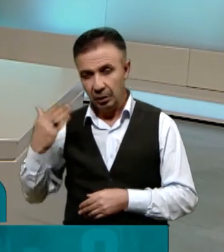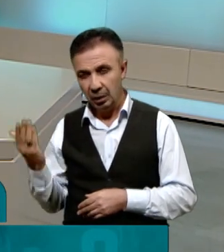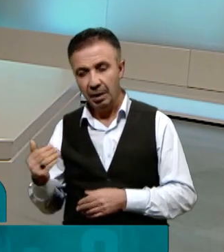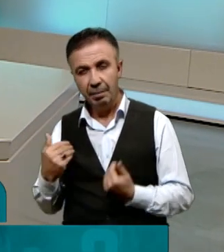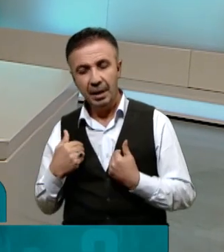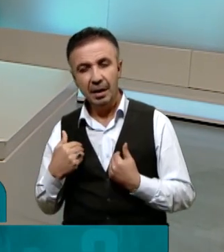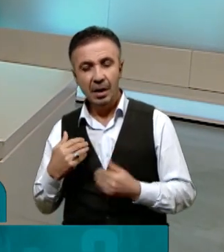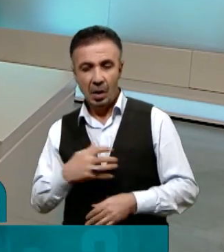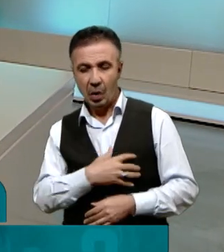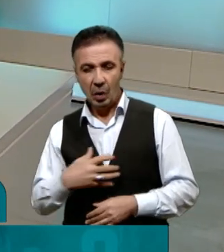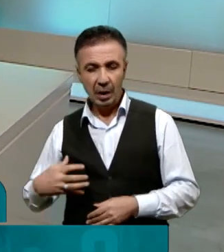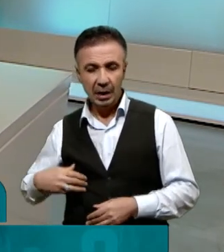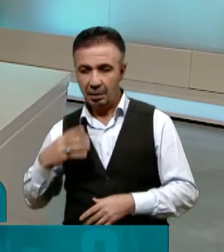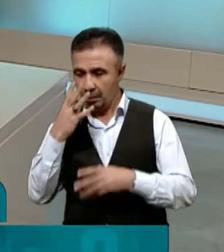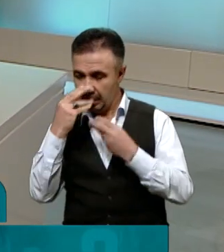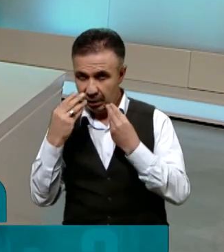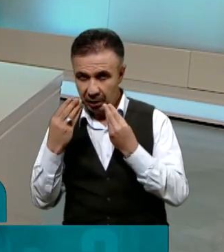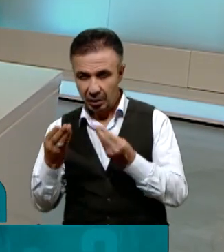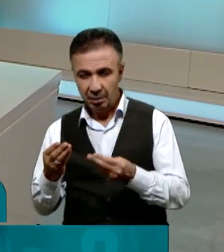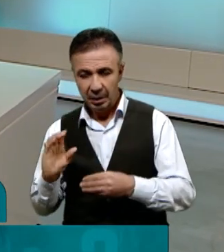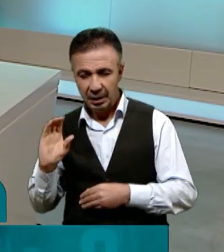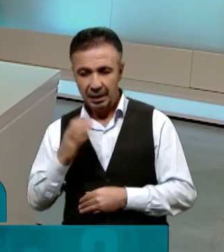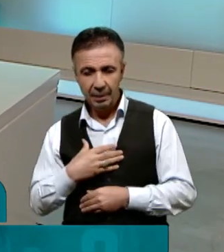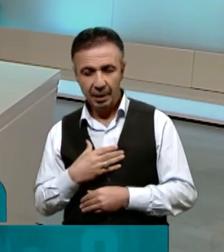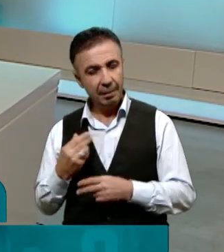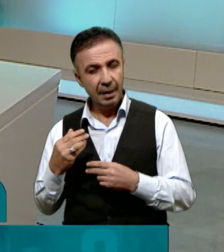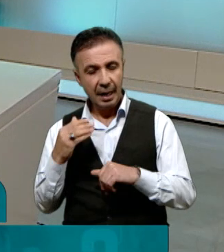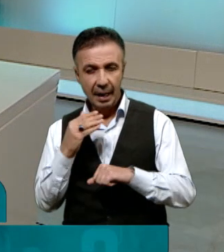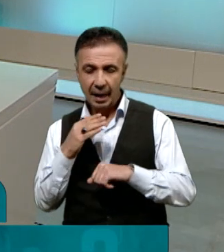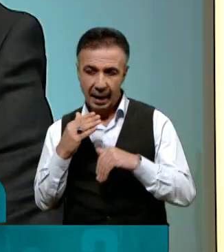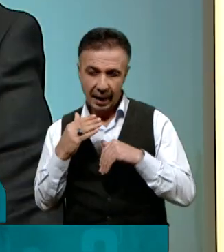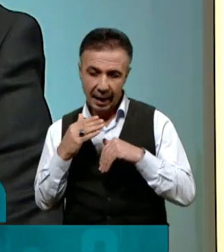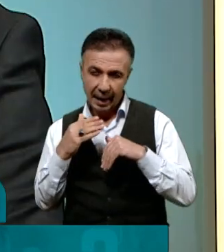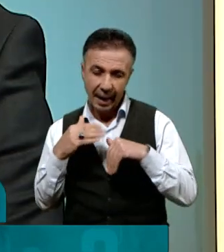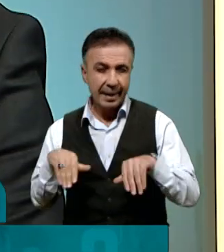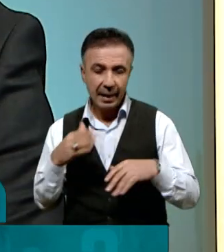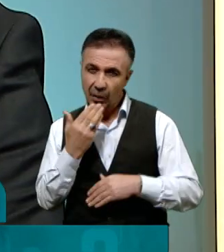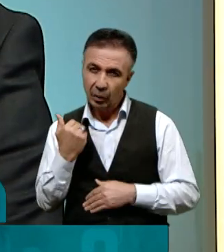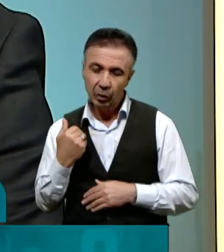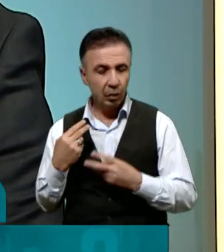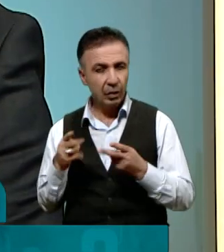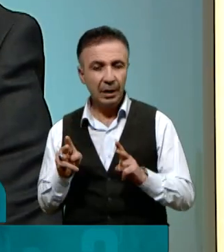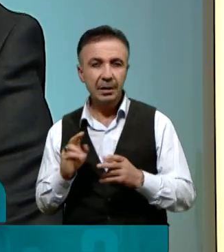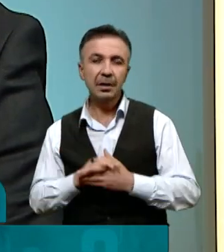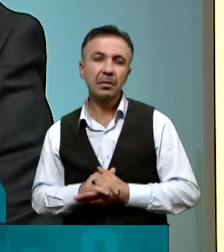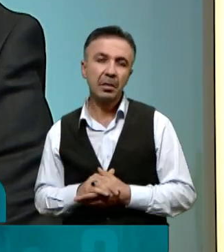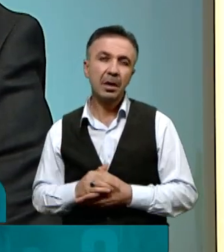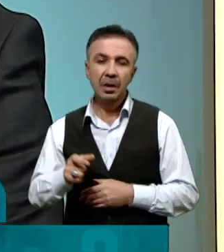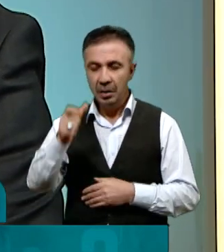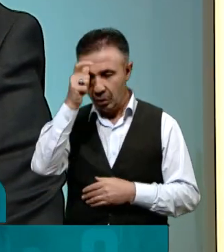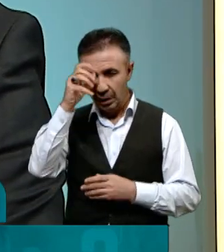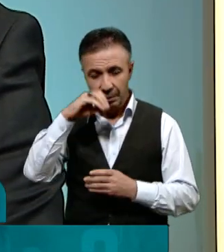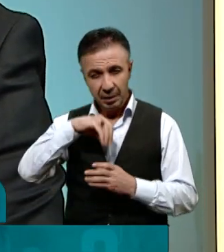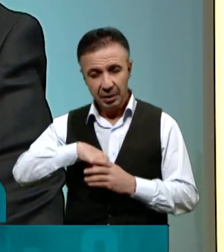ben organlarımı bağışlıyorum demekte de ne yoktur? Dinen bir engel yoktur. Caizdir. Bu da teşvik edilebilir. Ülkemizde çeşitli